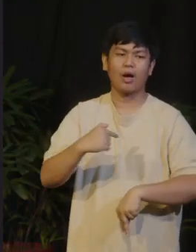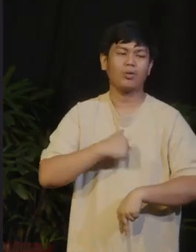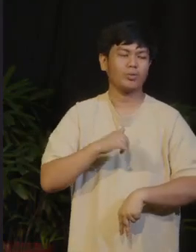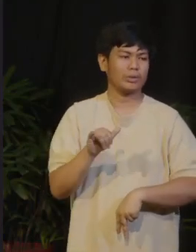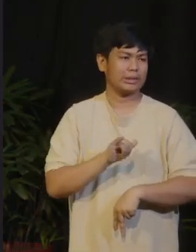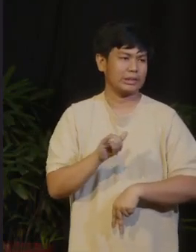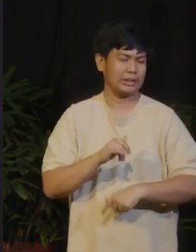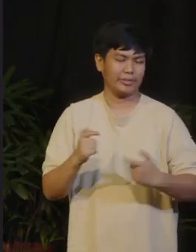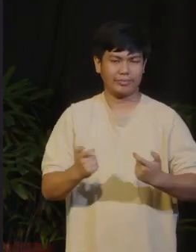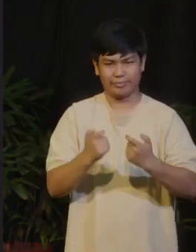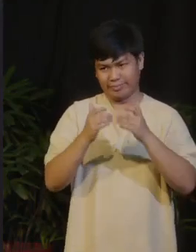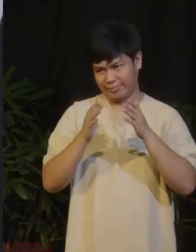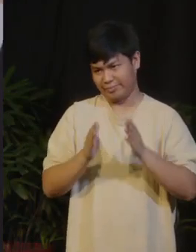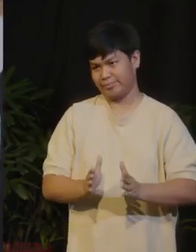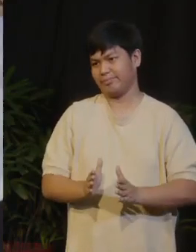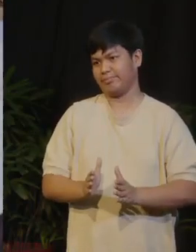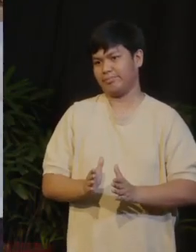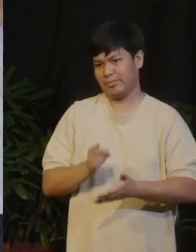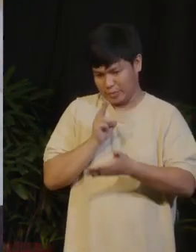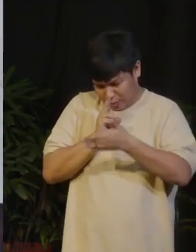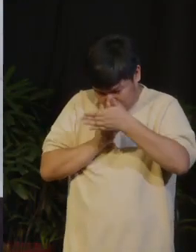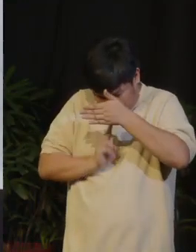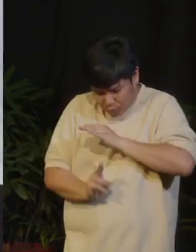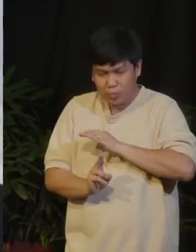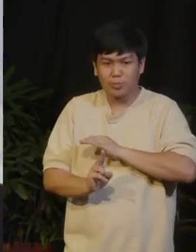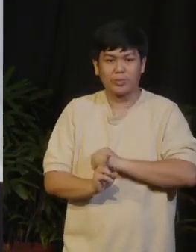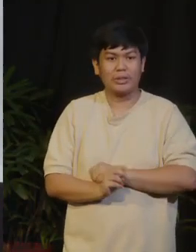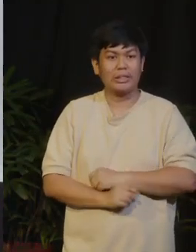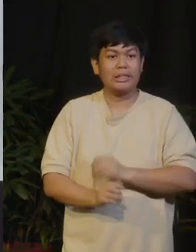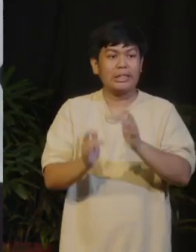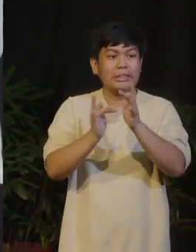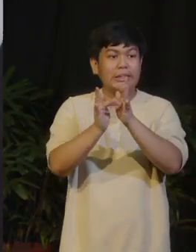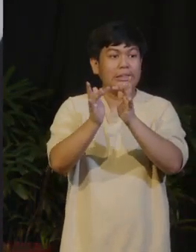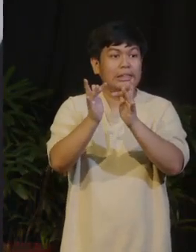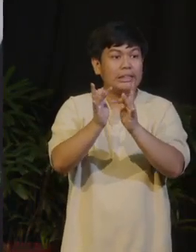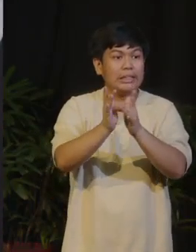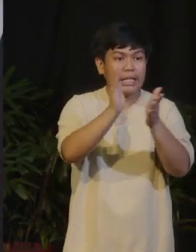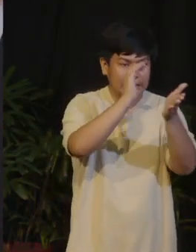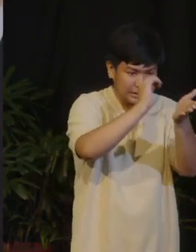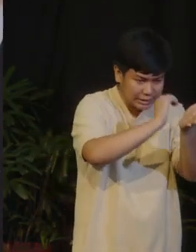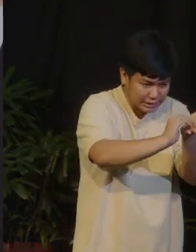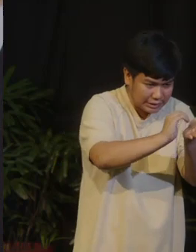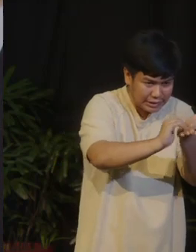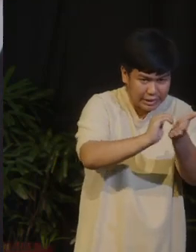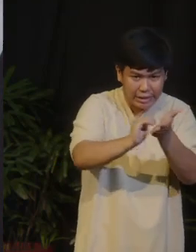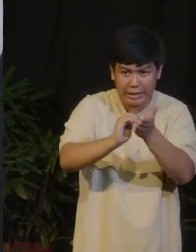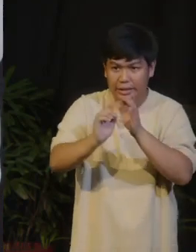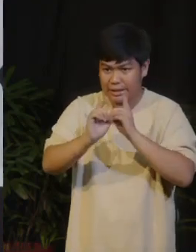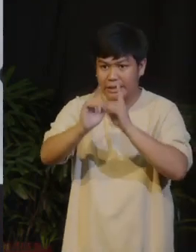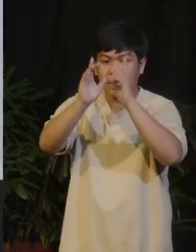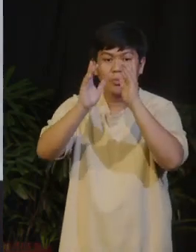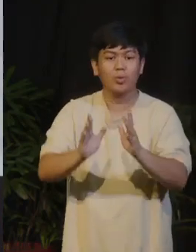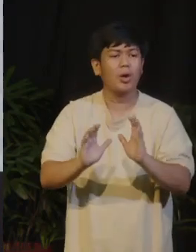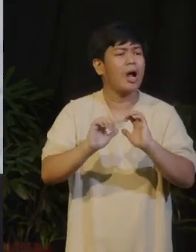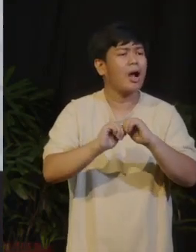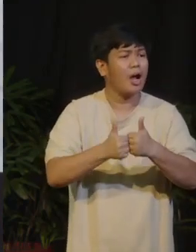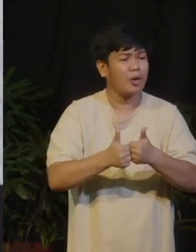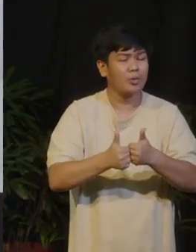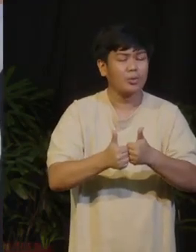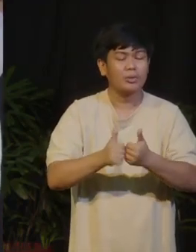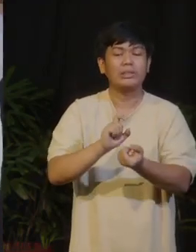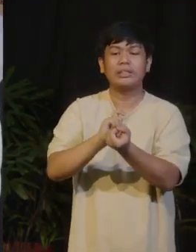disipulo ni Kristo Jesus. Tandaan nyo, tinetrain ni Jesus ang kanyang mga alagad upang maging